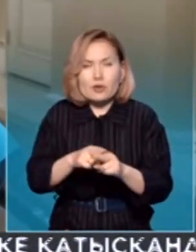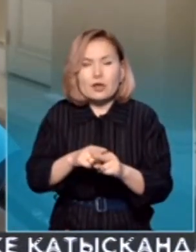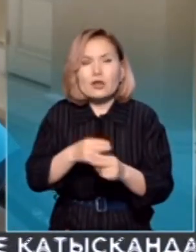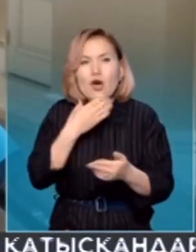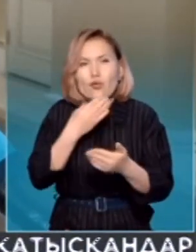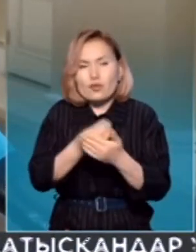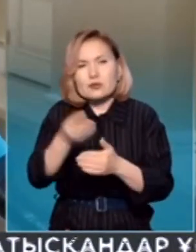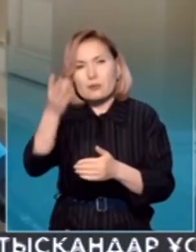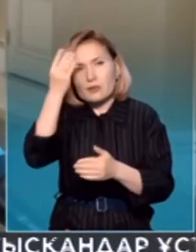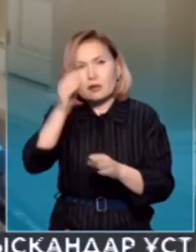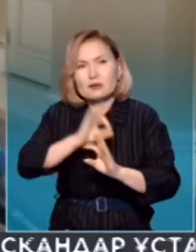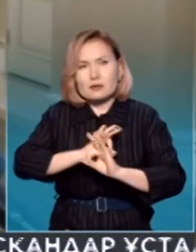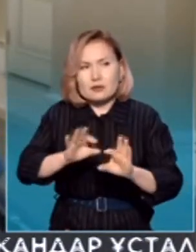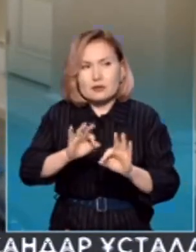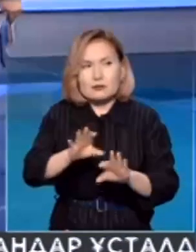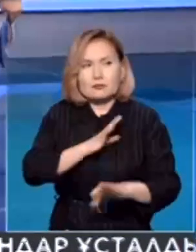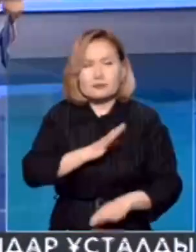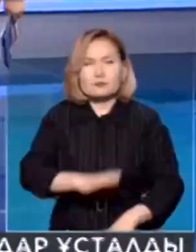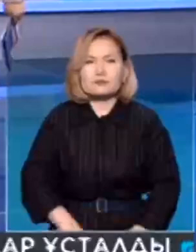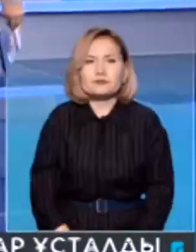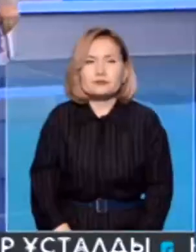терең-терең ойлар салды.